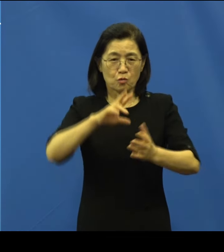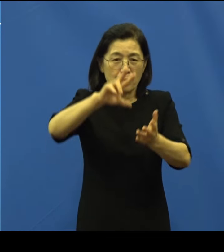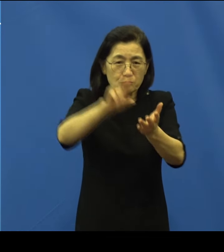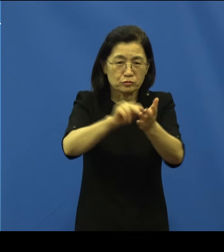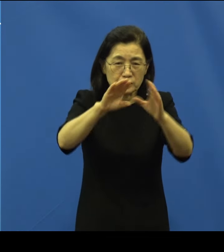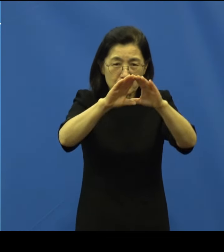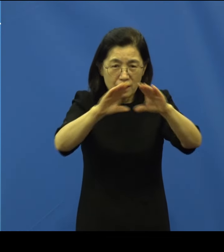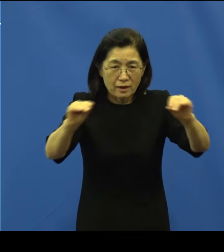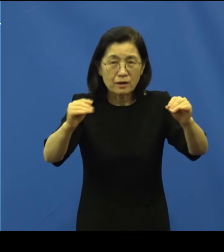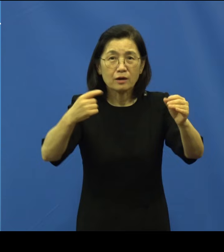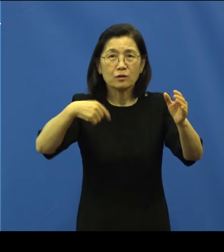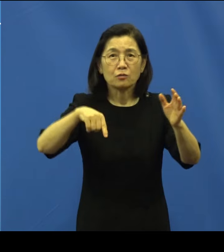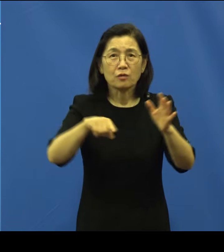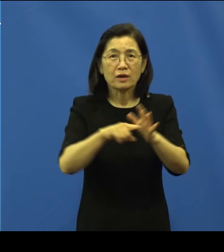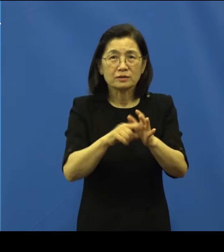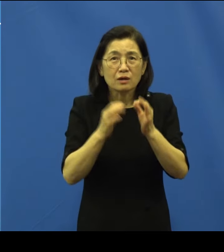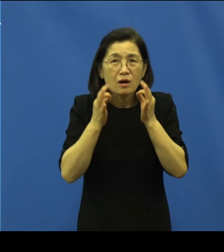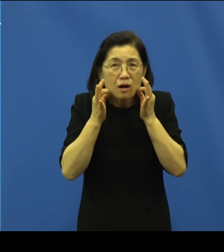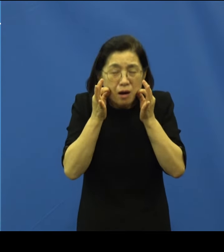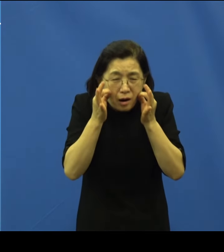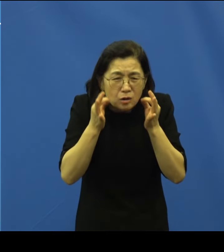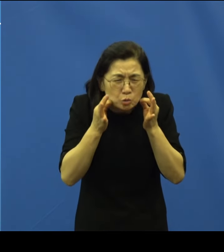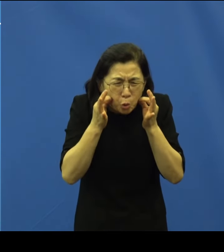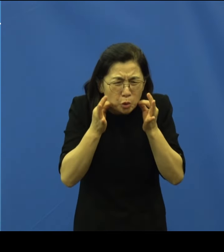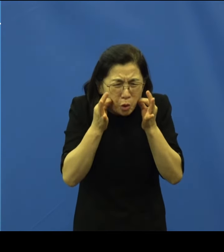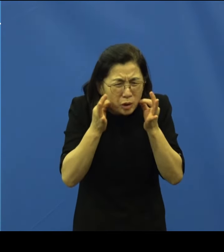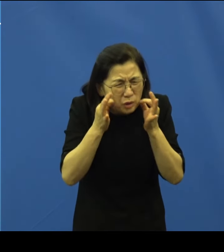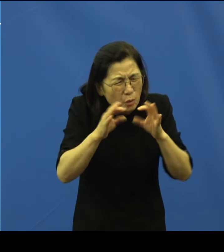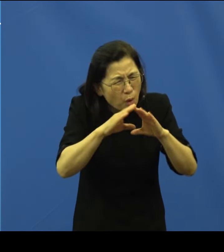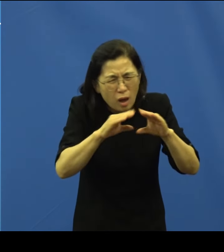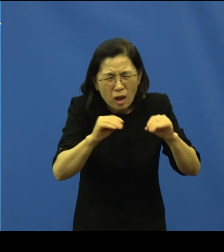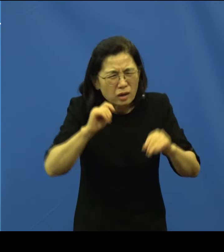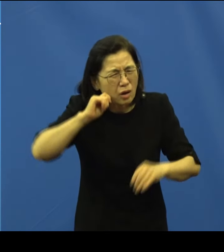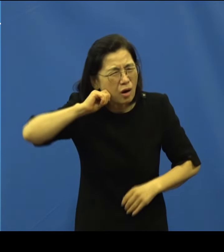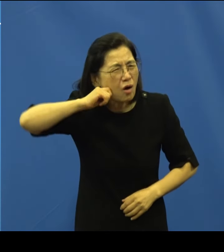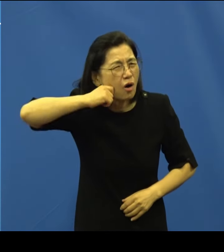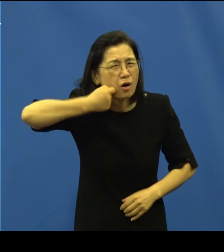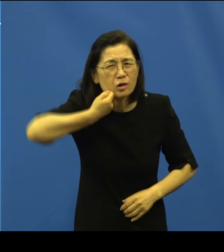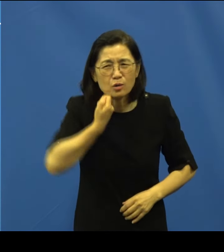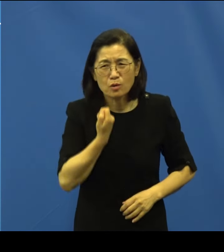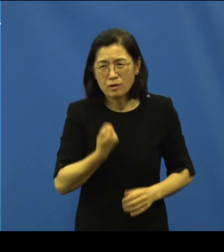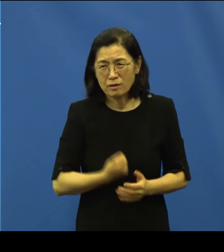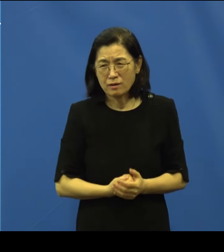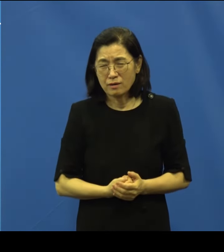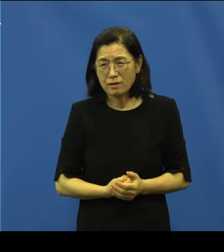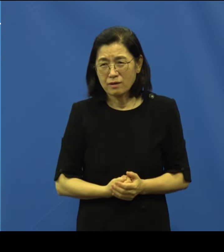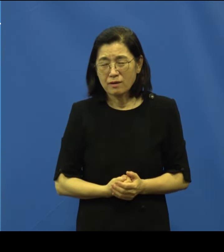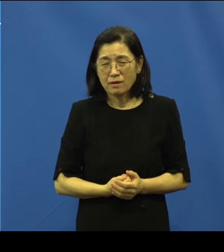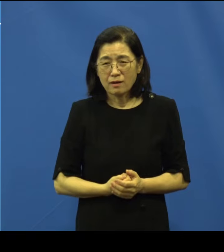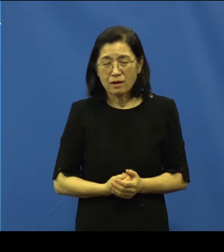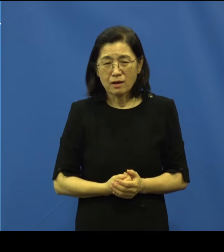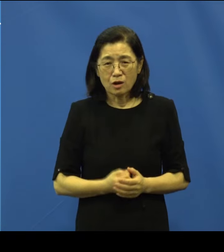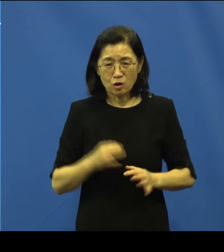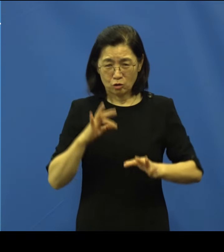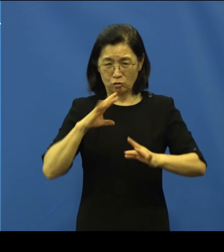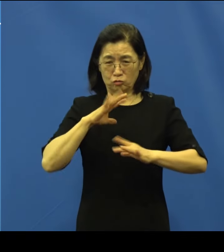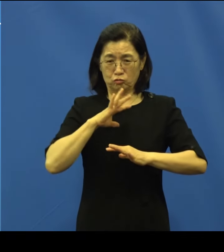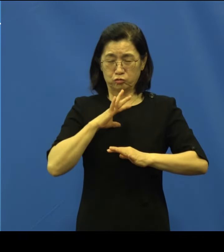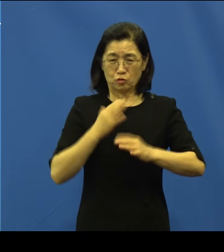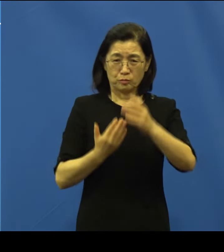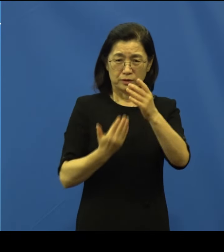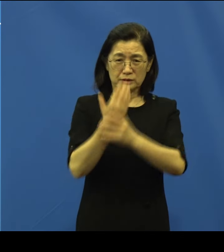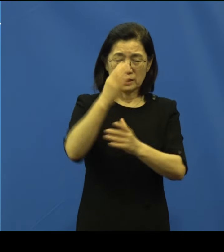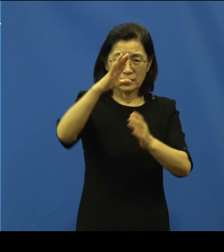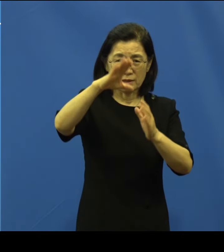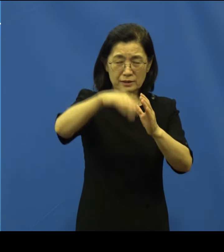노력해야 해서 해결될 수 있는 게 아니에요. 두려움이 올 때 뭐 심리적 치료를 받는다고 될까요?